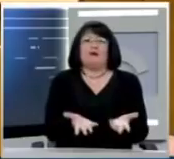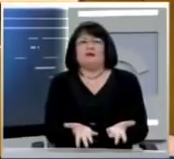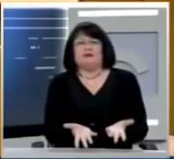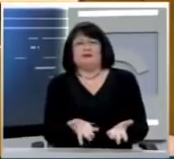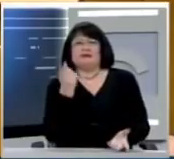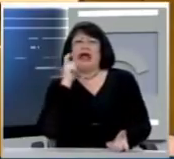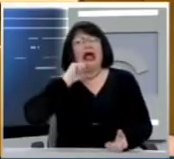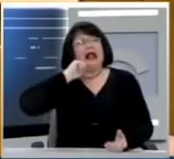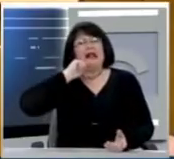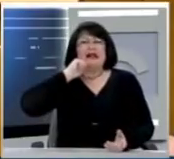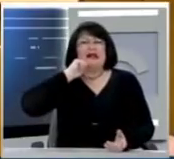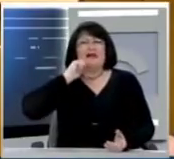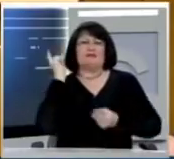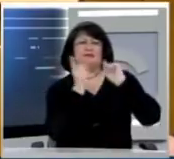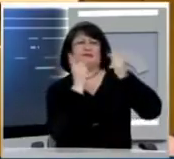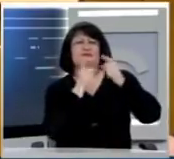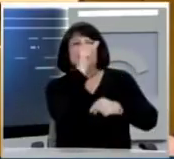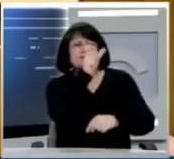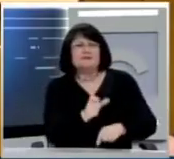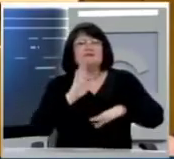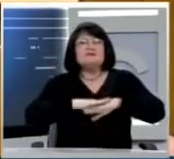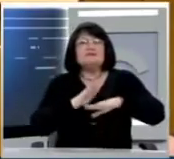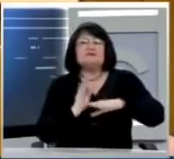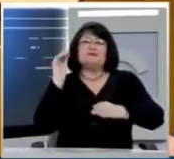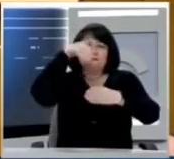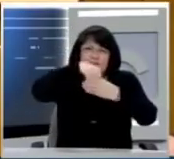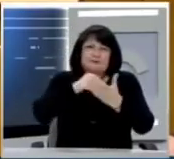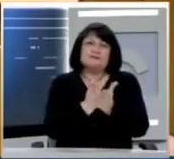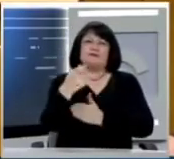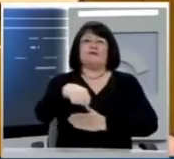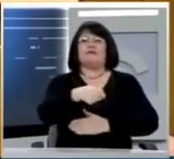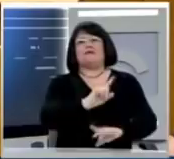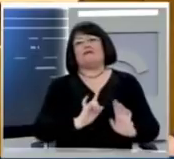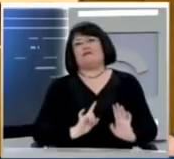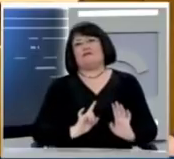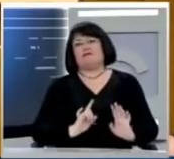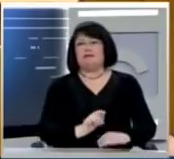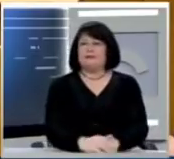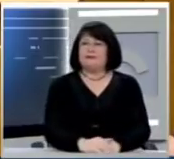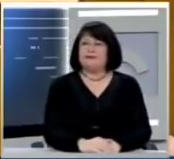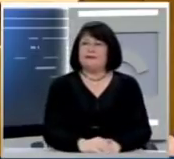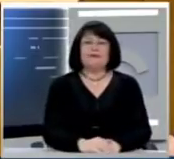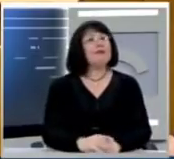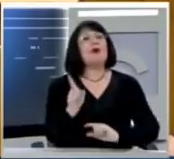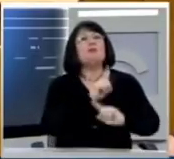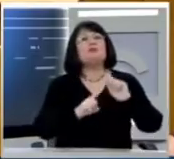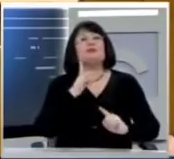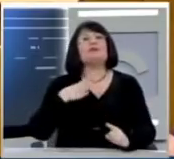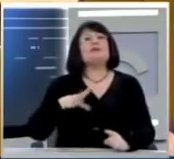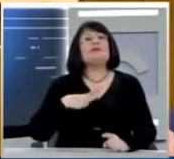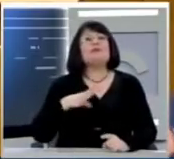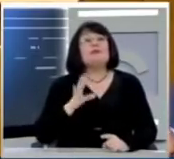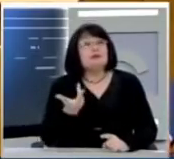και να τον κατηγορούν για παρέμβαση στο έργο της δικαιοσύνης. Όποιος ήθελε και όποιος θέλει, λέω